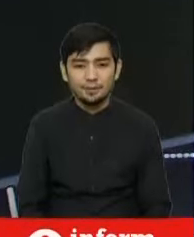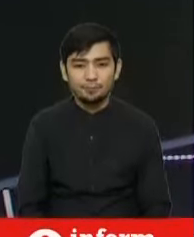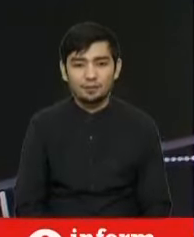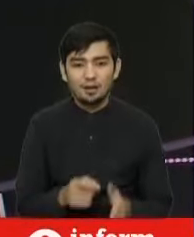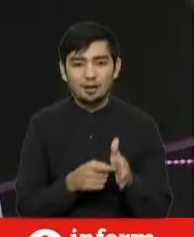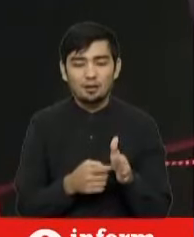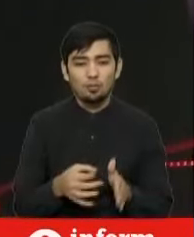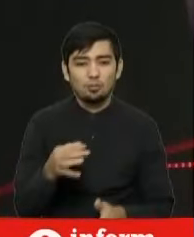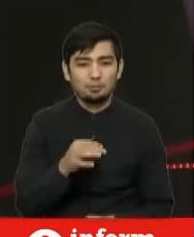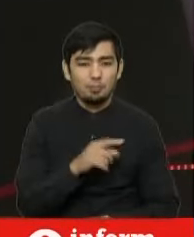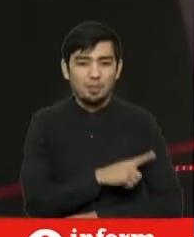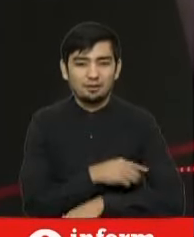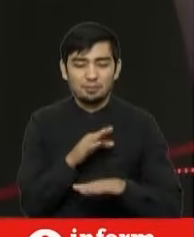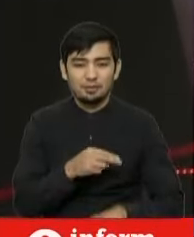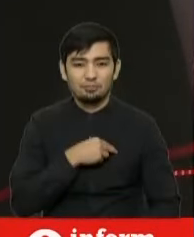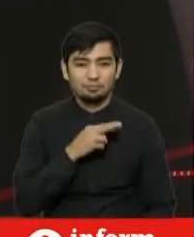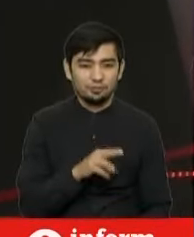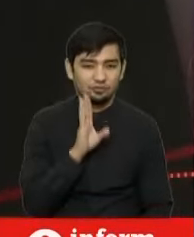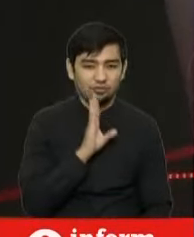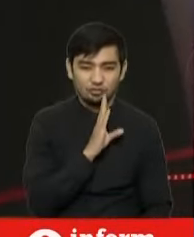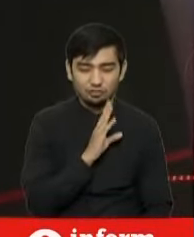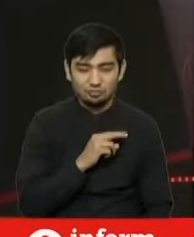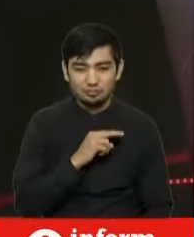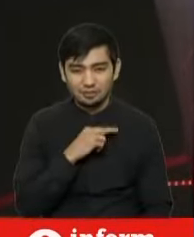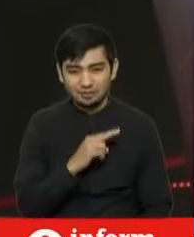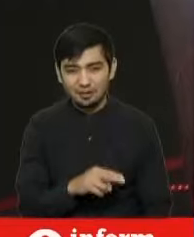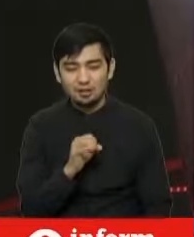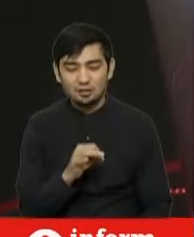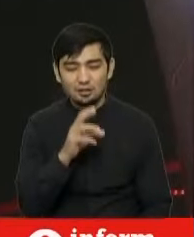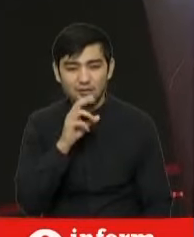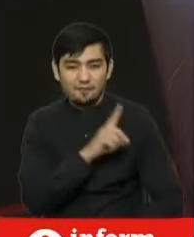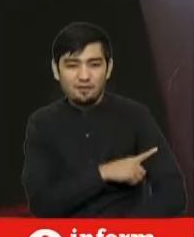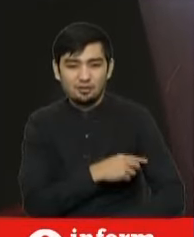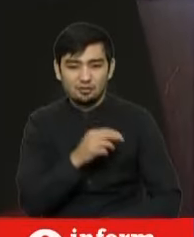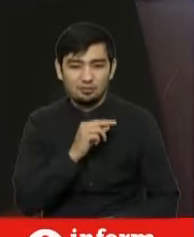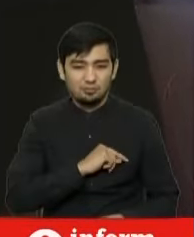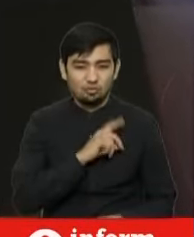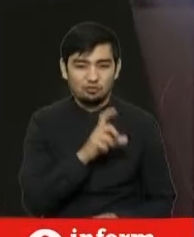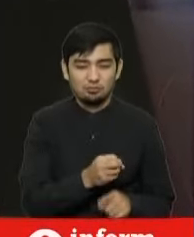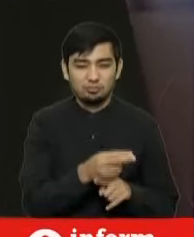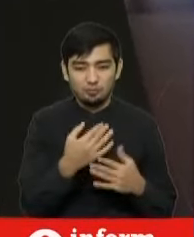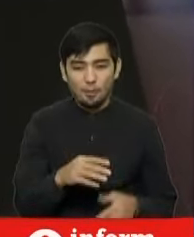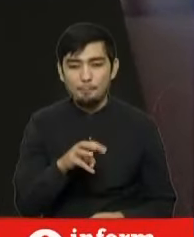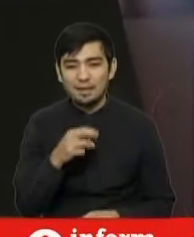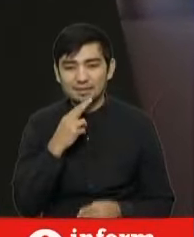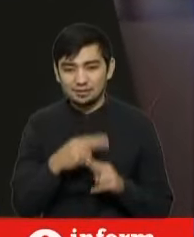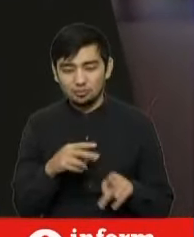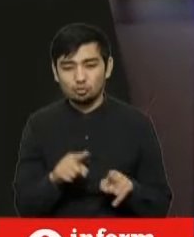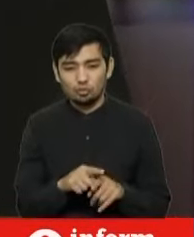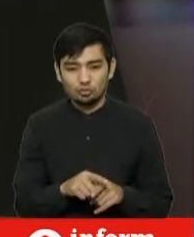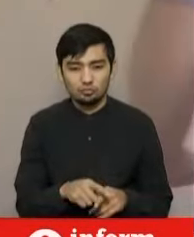Қарағанды облысында ауруханада қайтыс болған жігіттің өлімінен кейін дәрігер жұмыстан босатылды. Медбикеде қызметінен шеттетіліп, басқа бөлімшеге